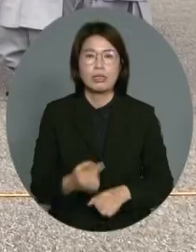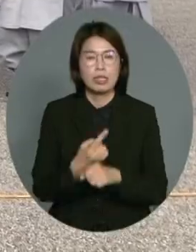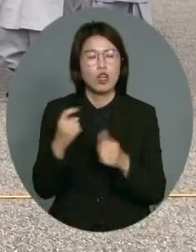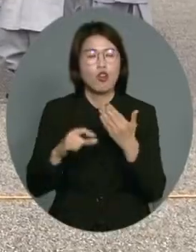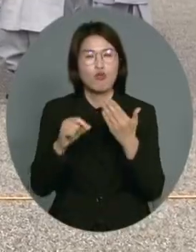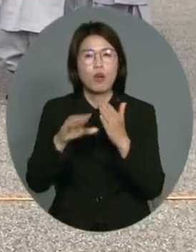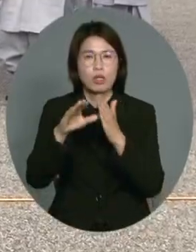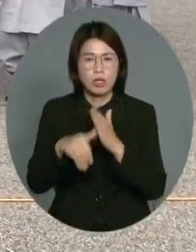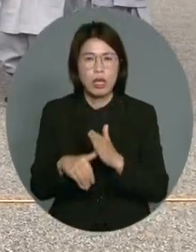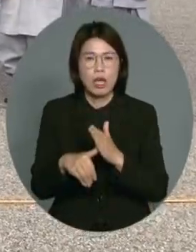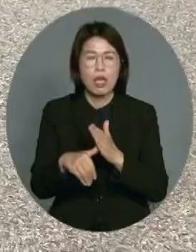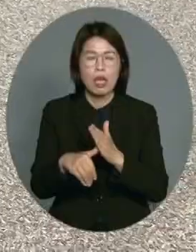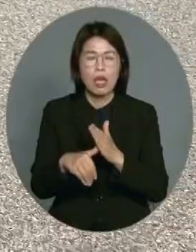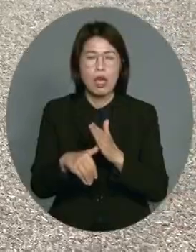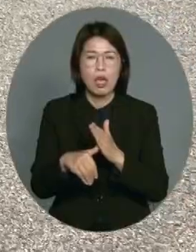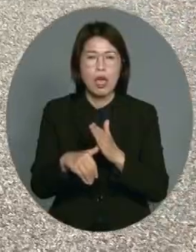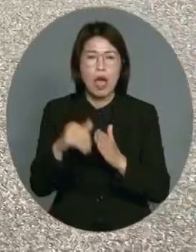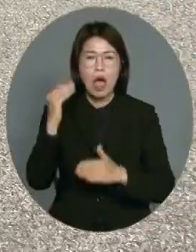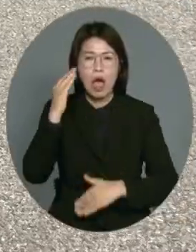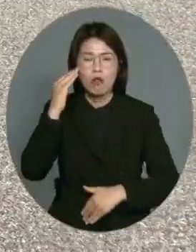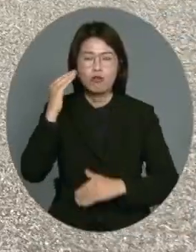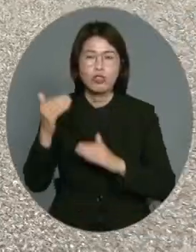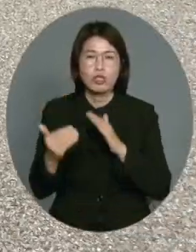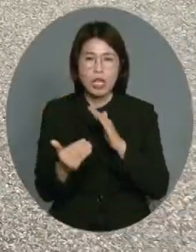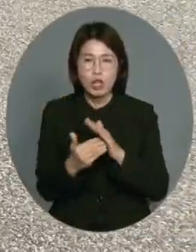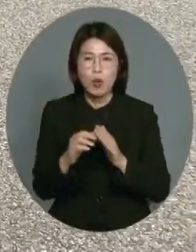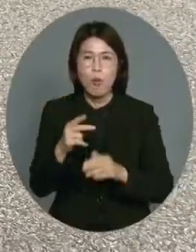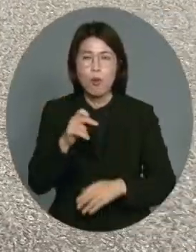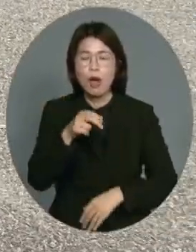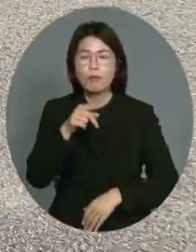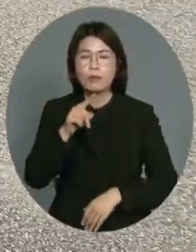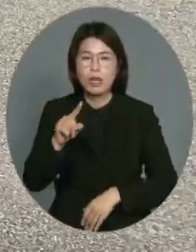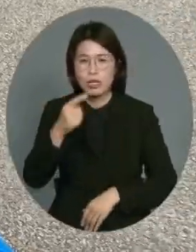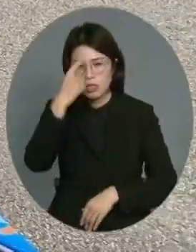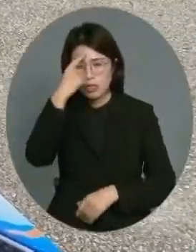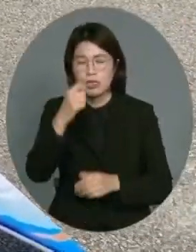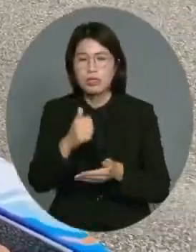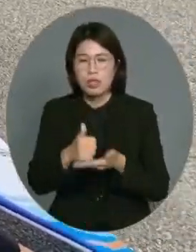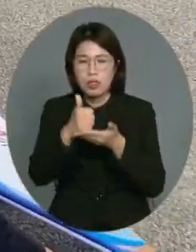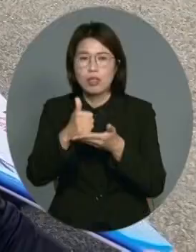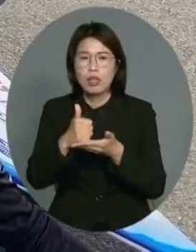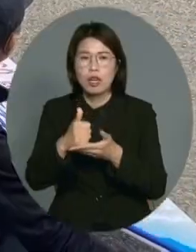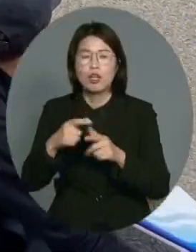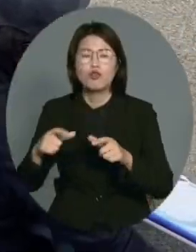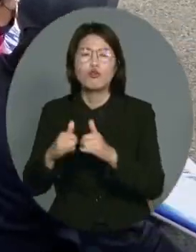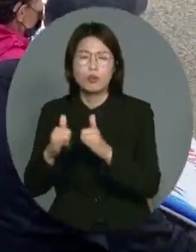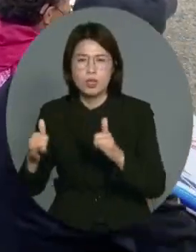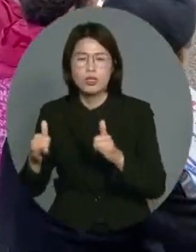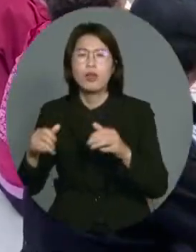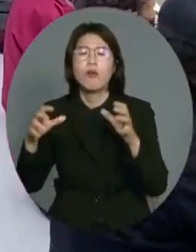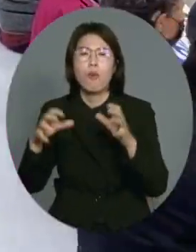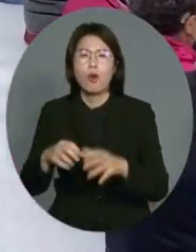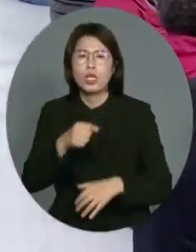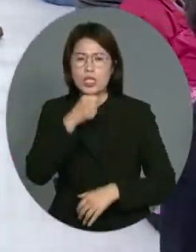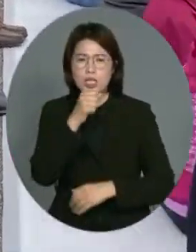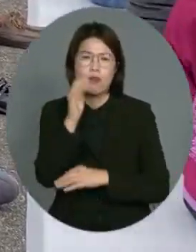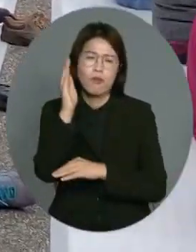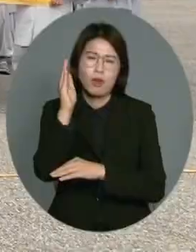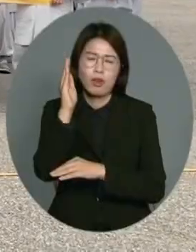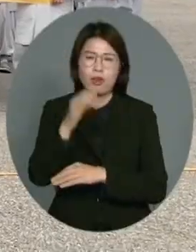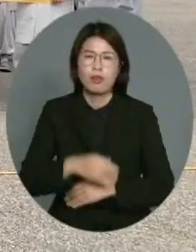지난해 9월 우리나라 최대의 수행도량인 조계종 봉암사 승려들과 문경시 완장리 주민이 모여 기자회견을